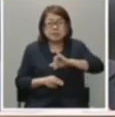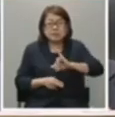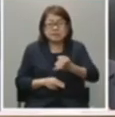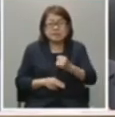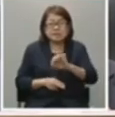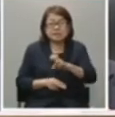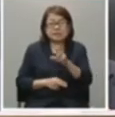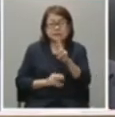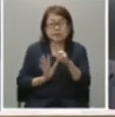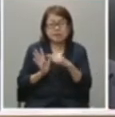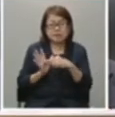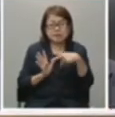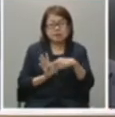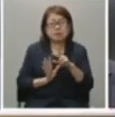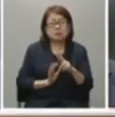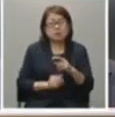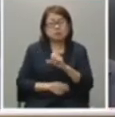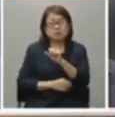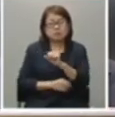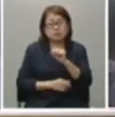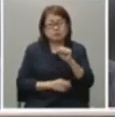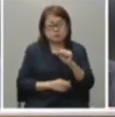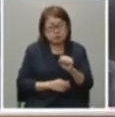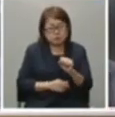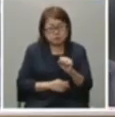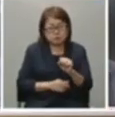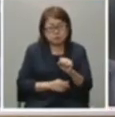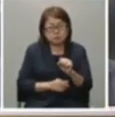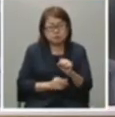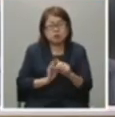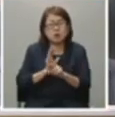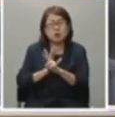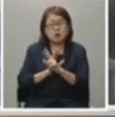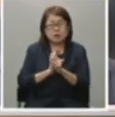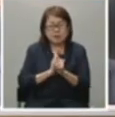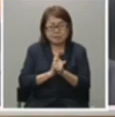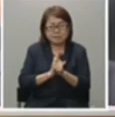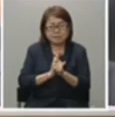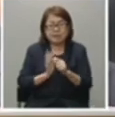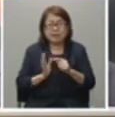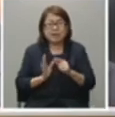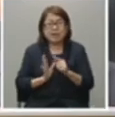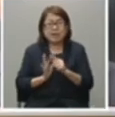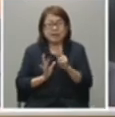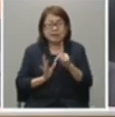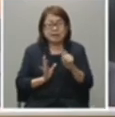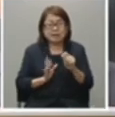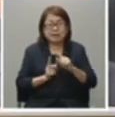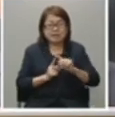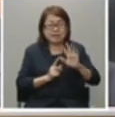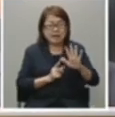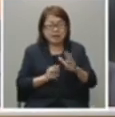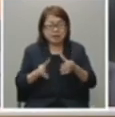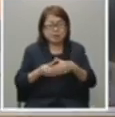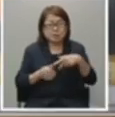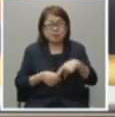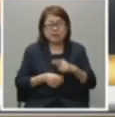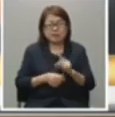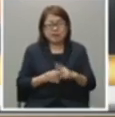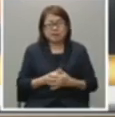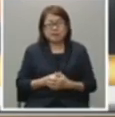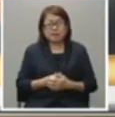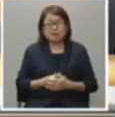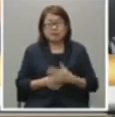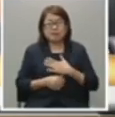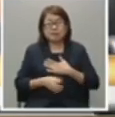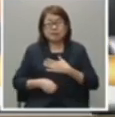ทุกไพรสมาชิกสภาผู้แทนราษฎรจังหวัด101เขต5พรรคเพื่อไทยดิฉันจะ